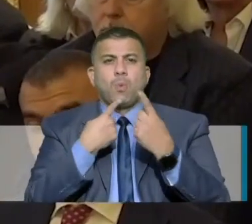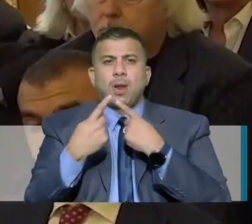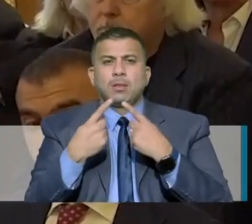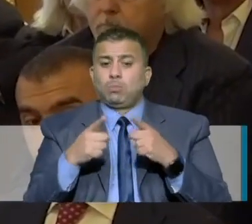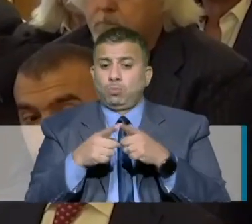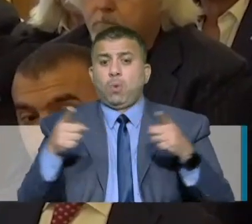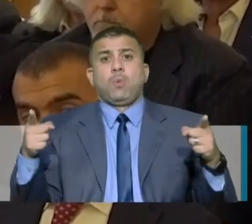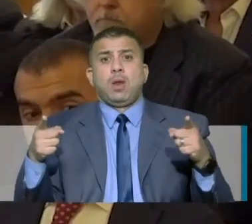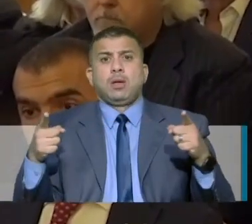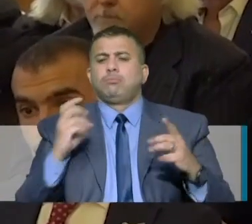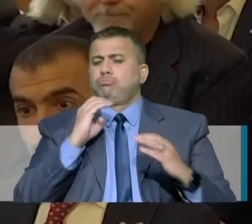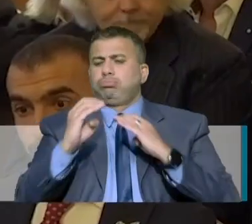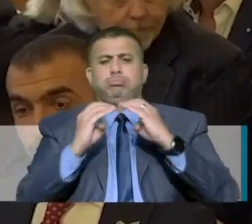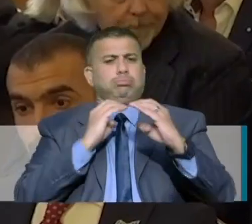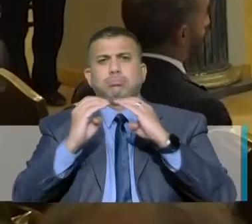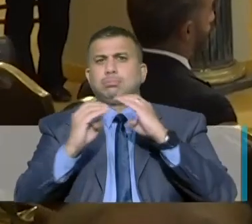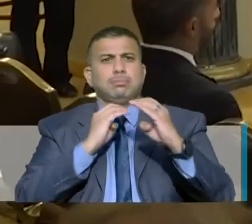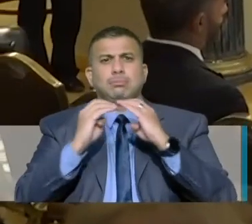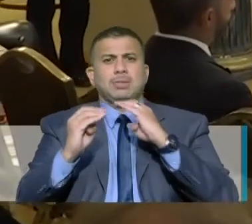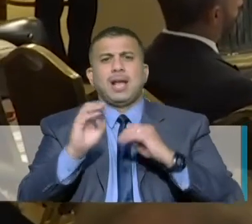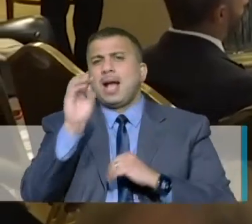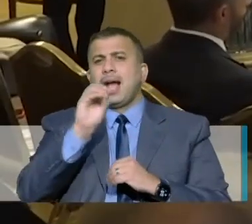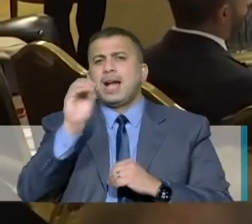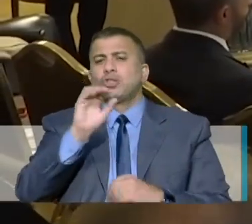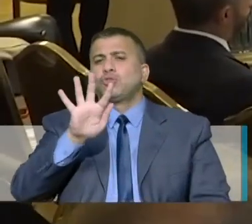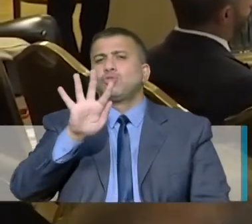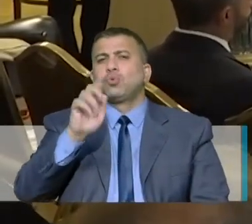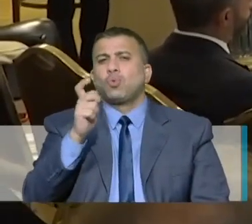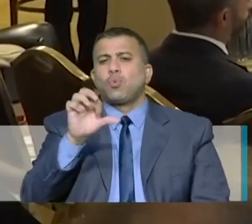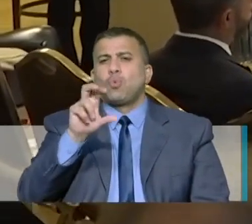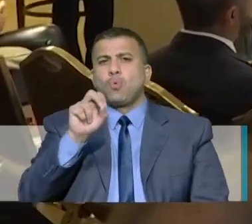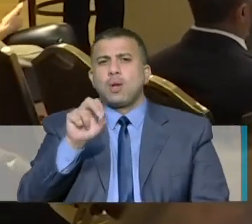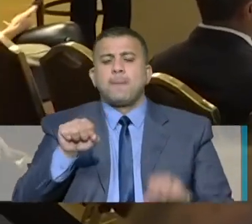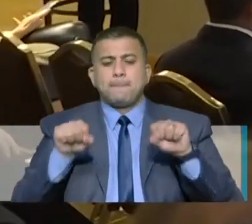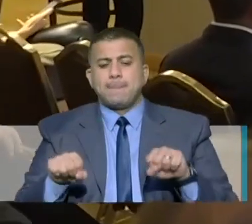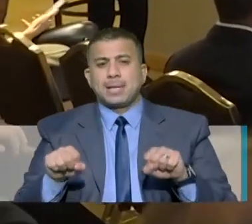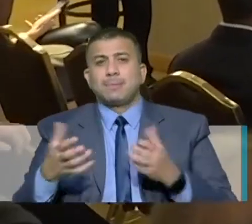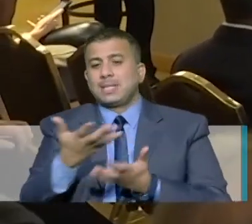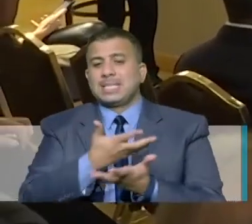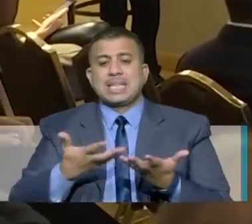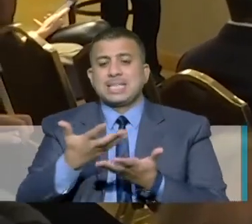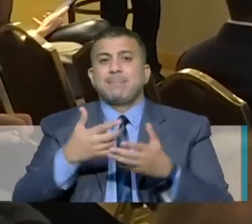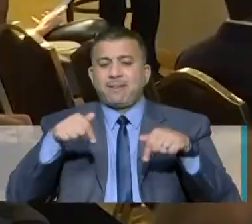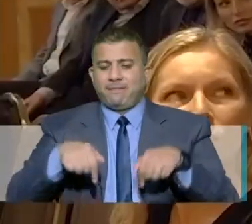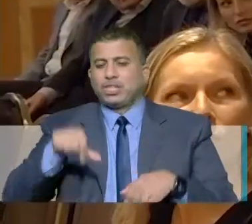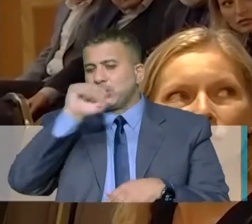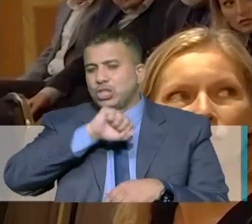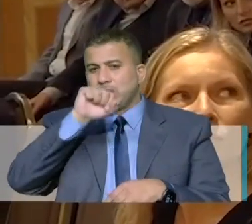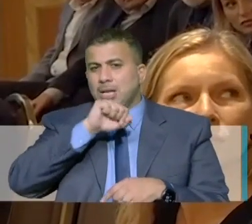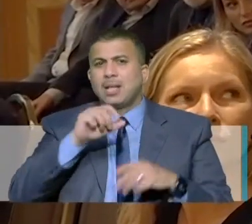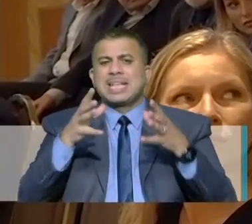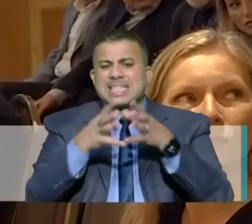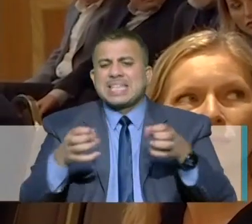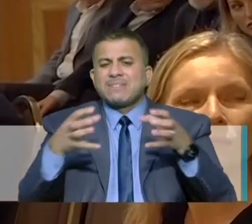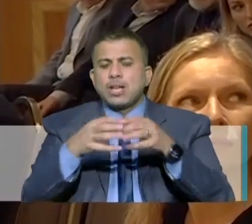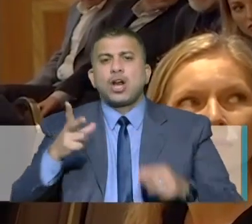مطولة رد فيها ممثلو هيئة شروق ومكتب استثمر في الشارقة على أسئلة